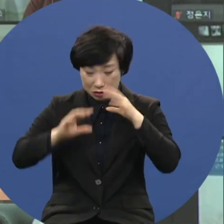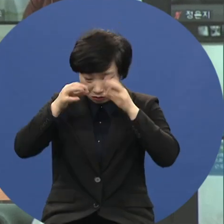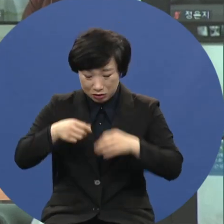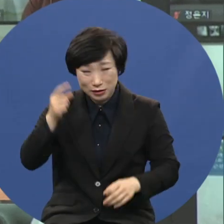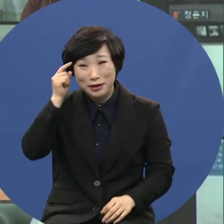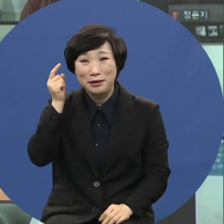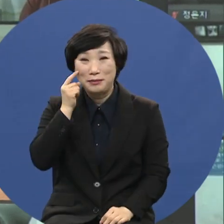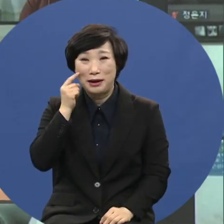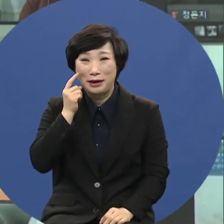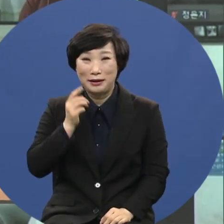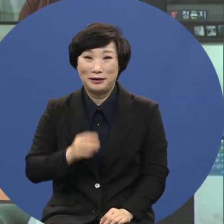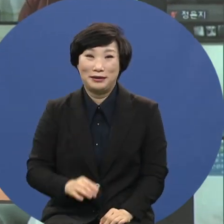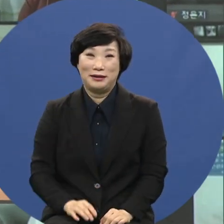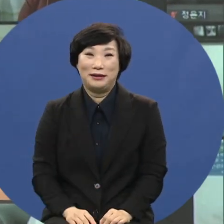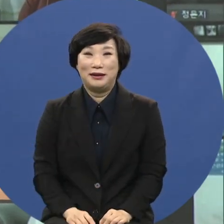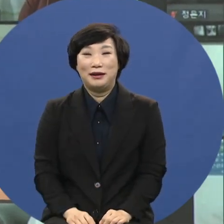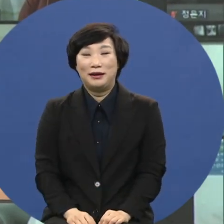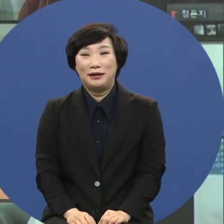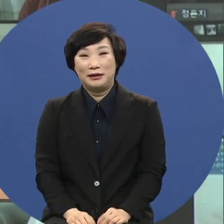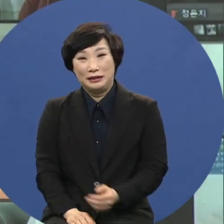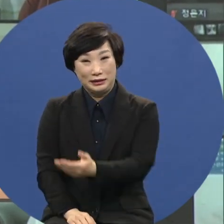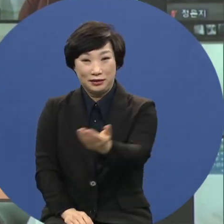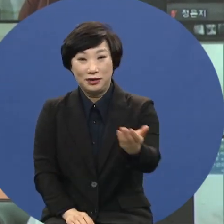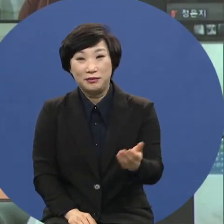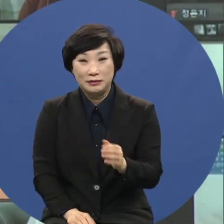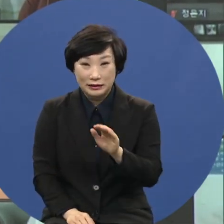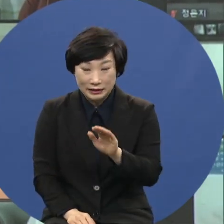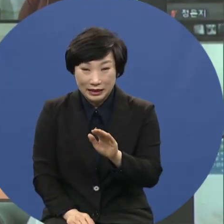말이요. 응? 여러분